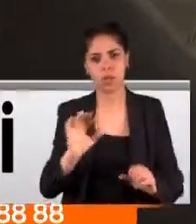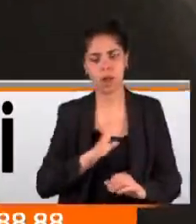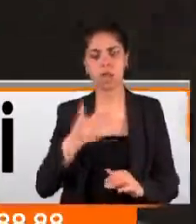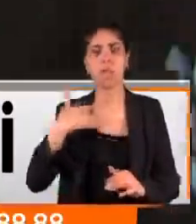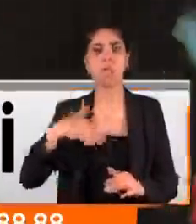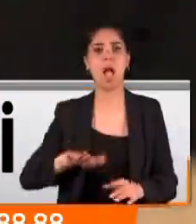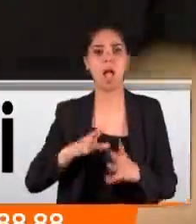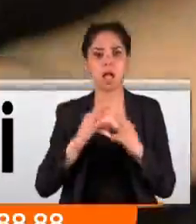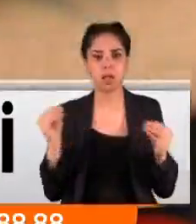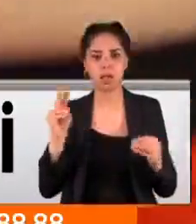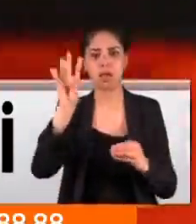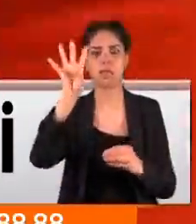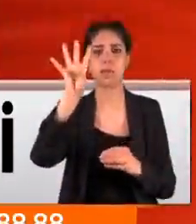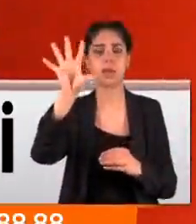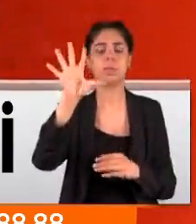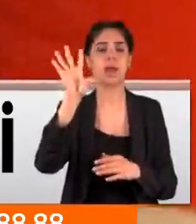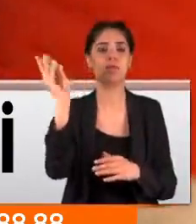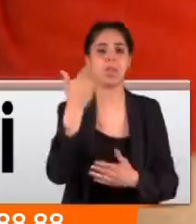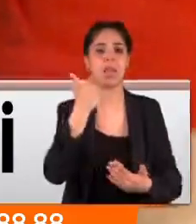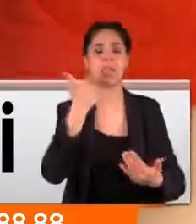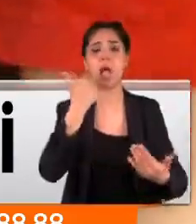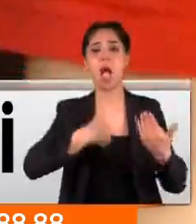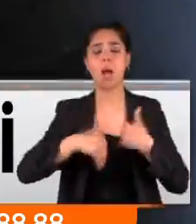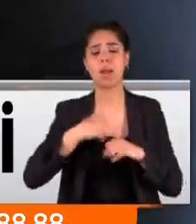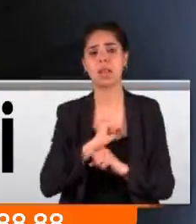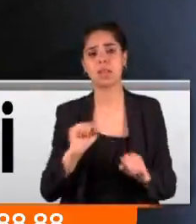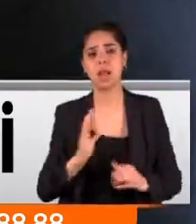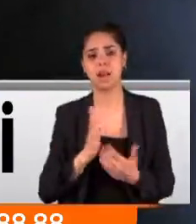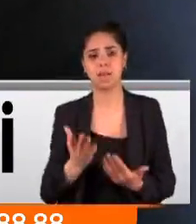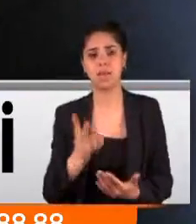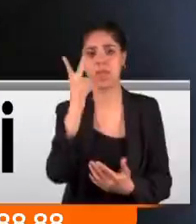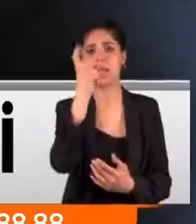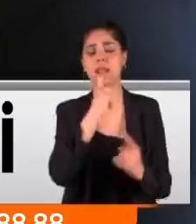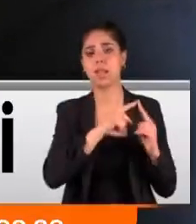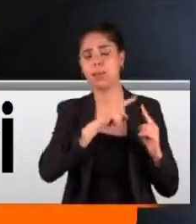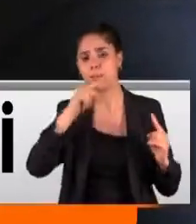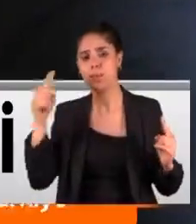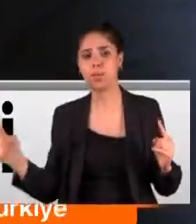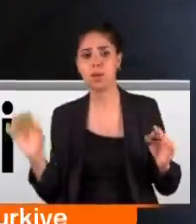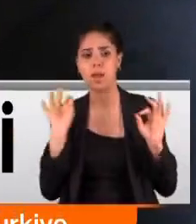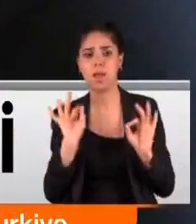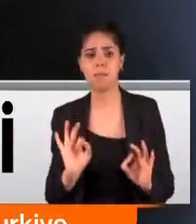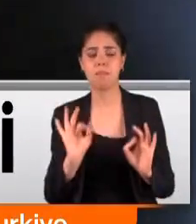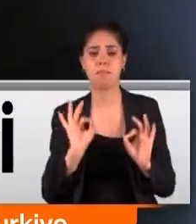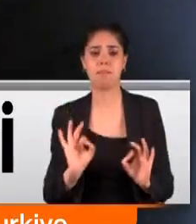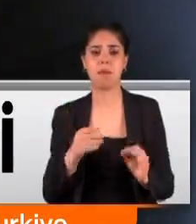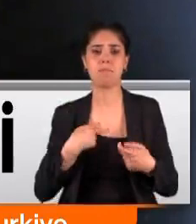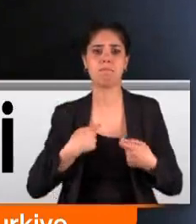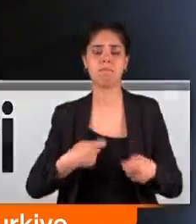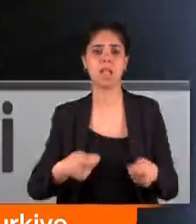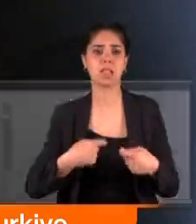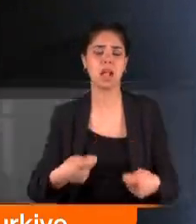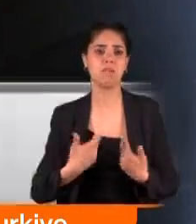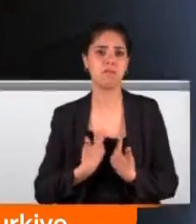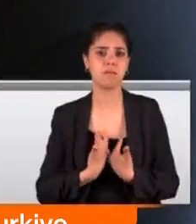Ayrıca ben bacağımı kaybettim ve 45 tane ameliyatın acısını bu bedende hissettim iki yıllık süreçte Biz her dakika masraf